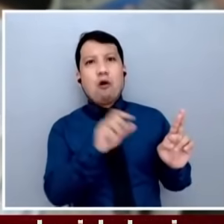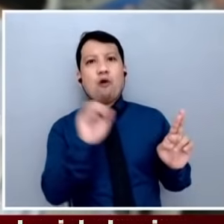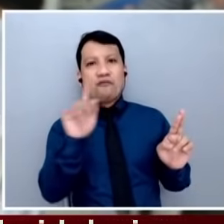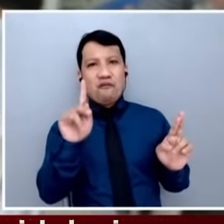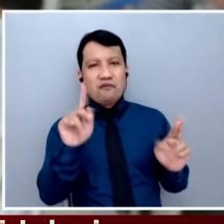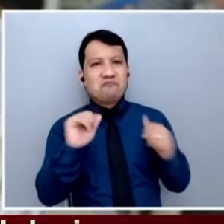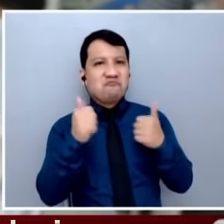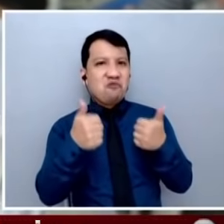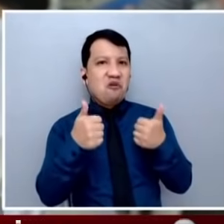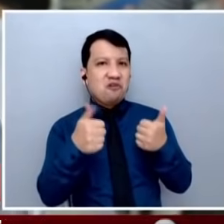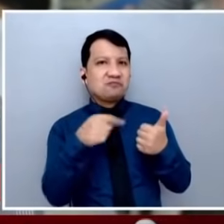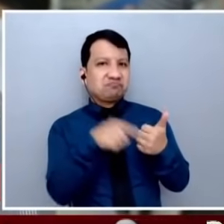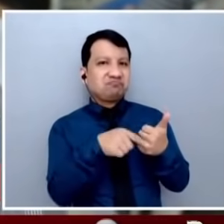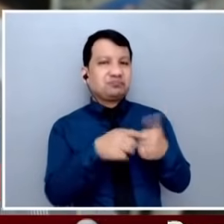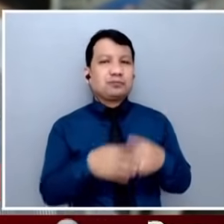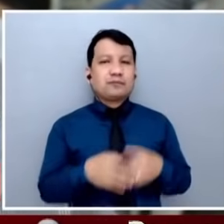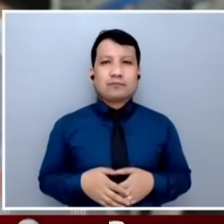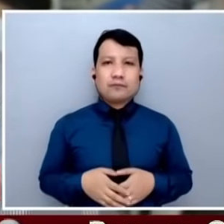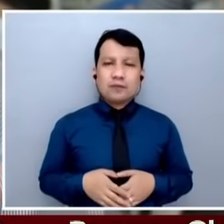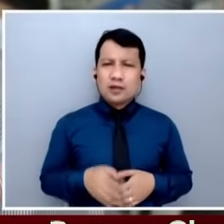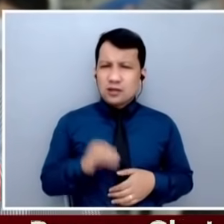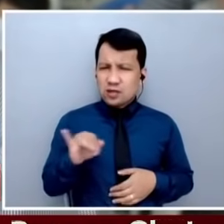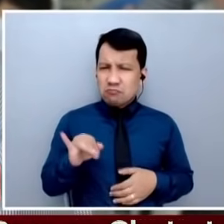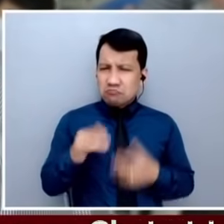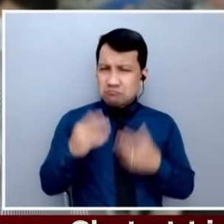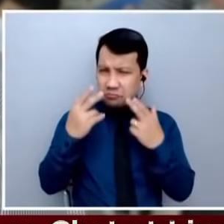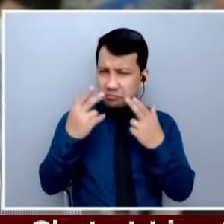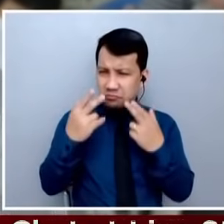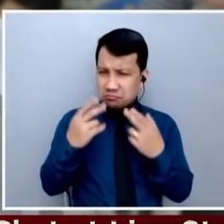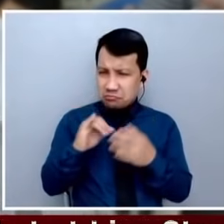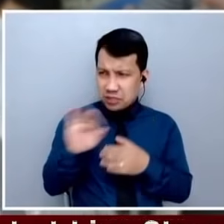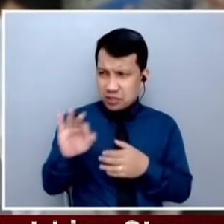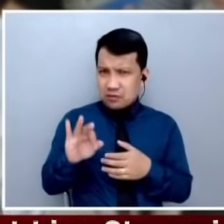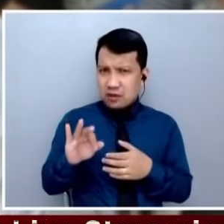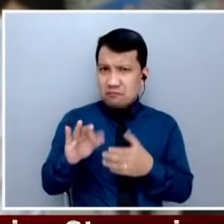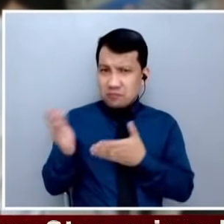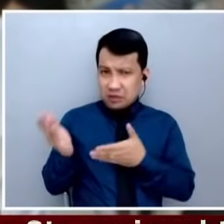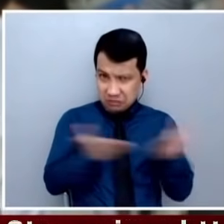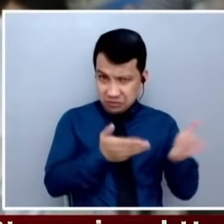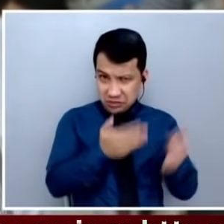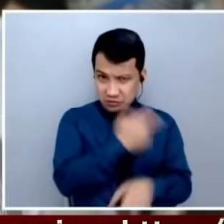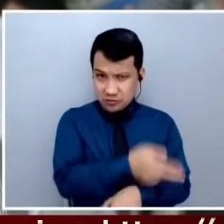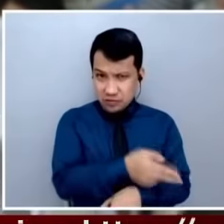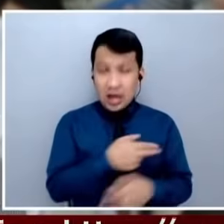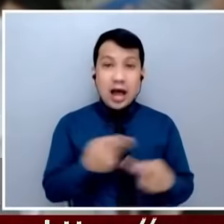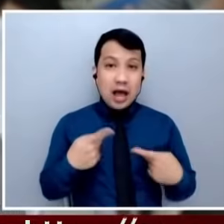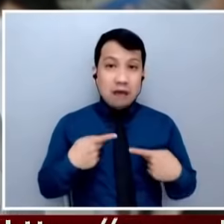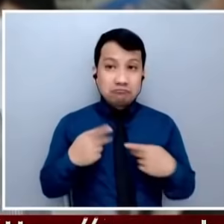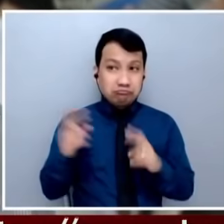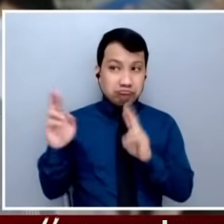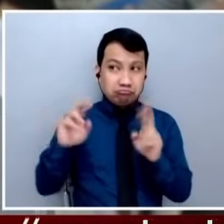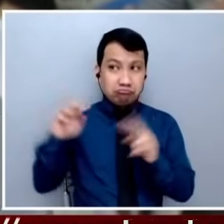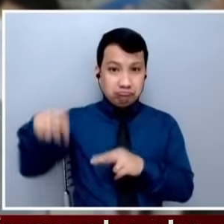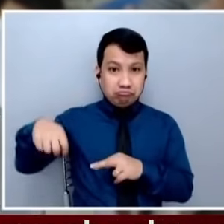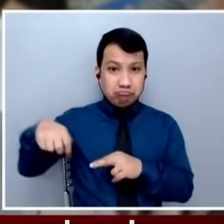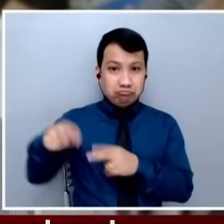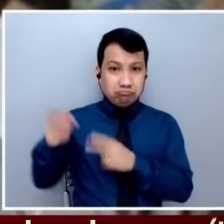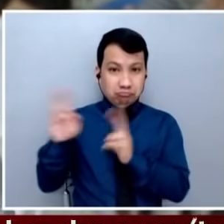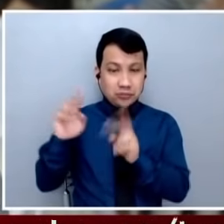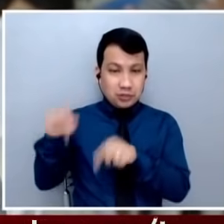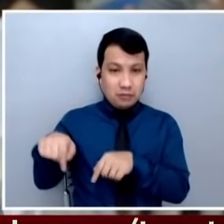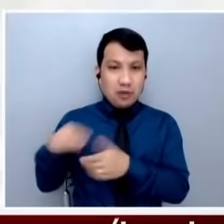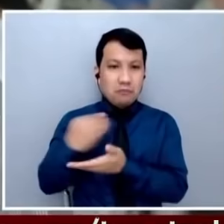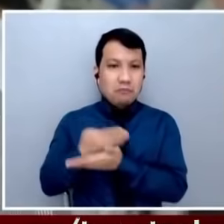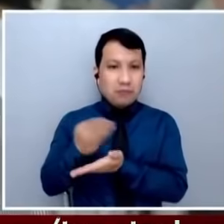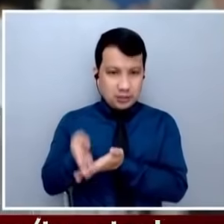magkakaroon ng pagpapagamot o kaya pagka-ospital, ay meron tayong nakalaang pondo